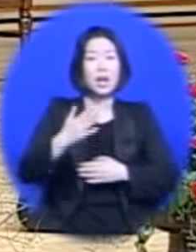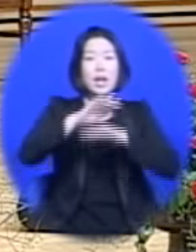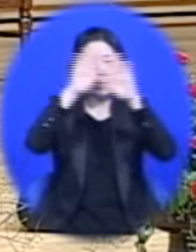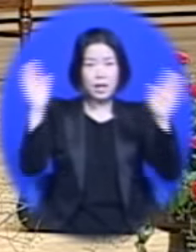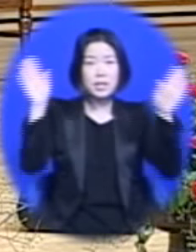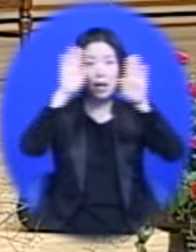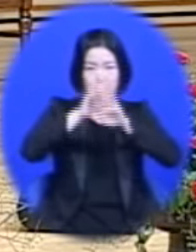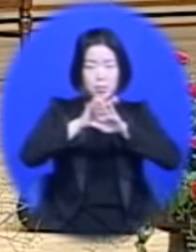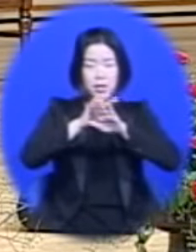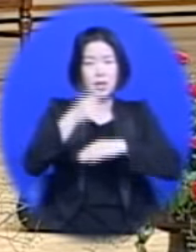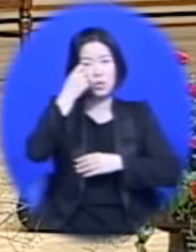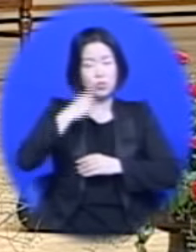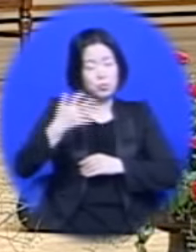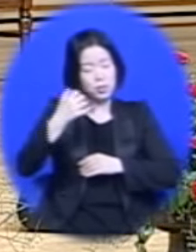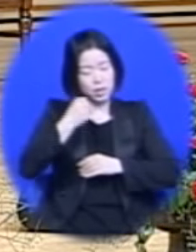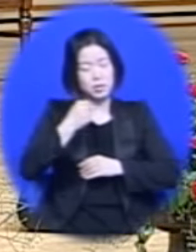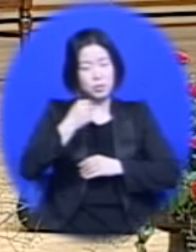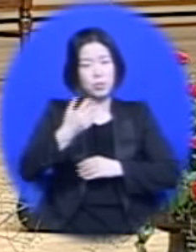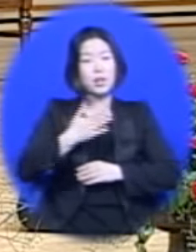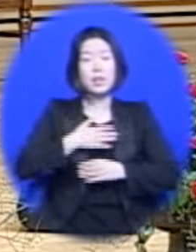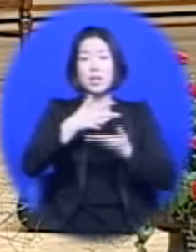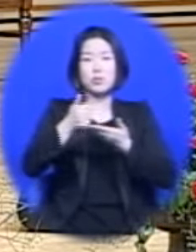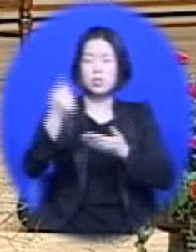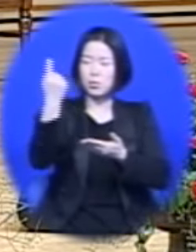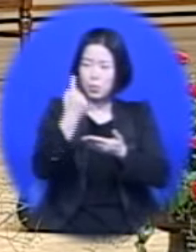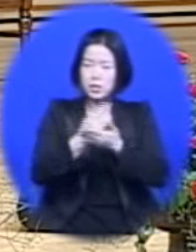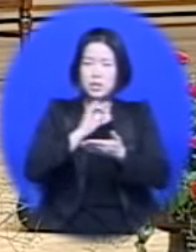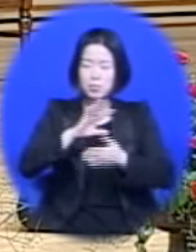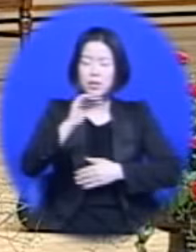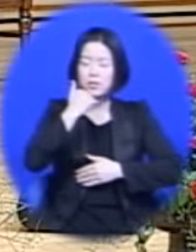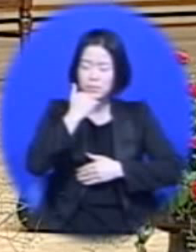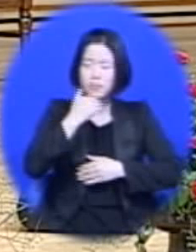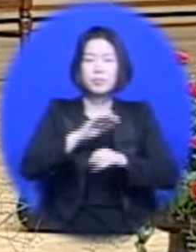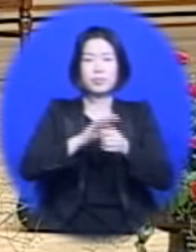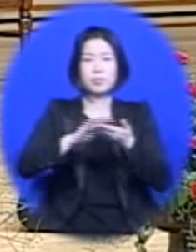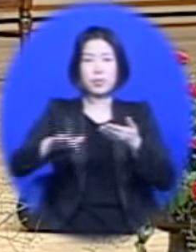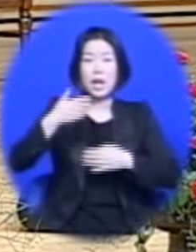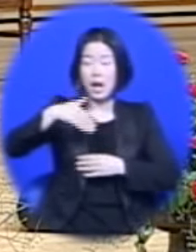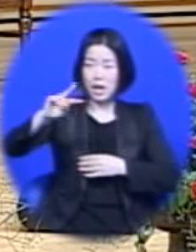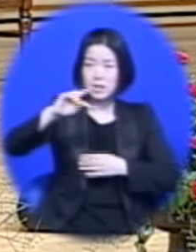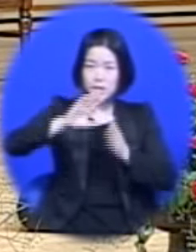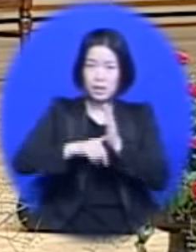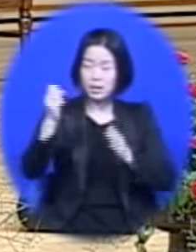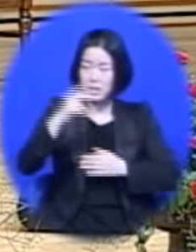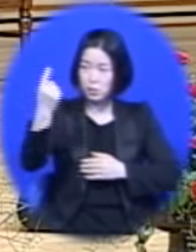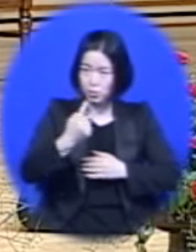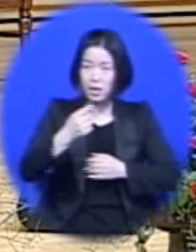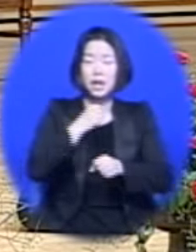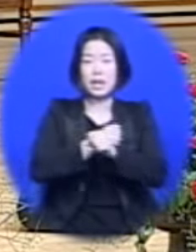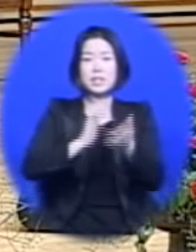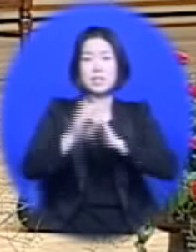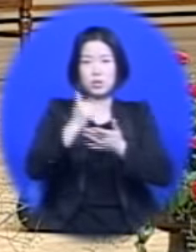낮에나 밤에나 눈물 머금고 내 주님 오시기만 고대합니다. 가실 때 다시 오마 하신 예수님,